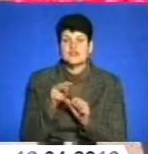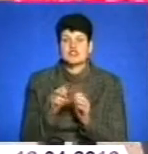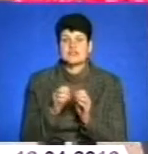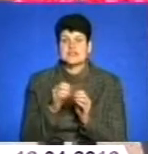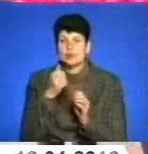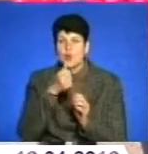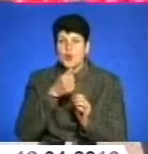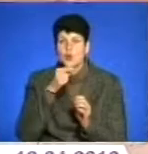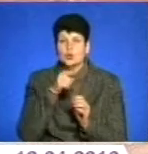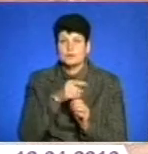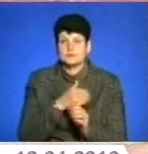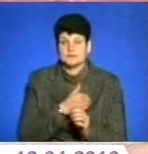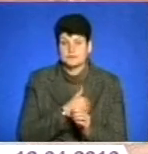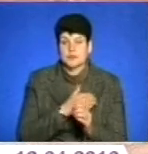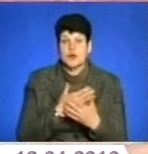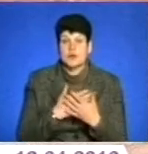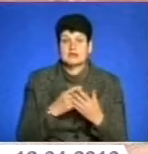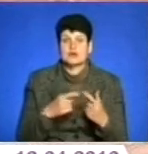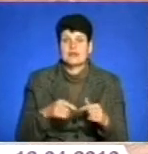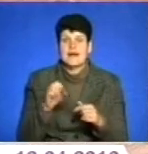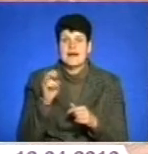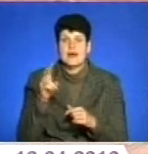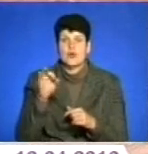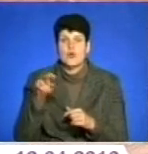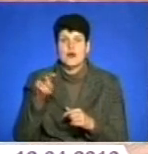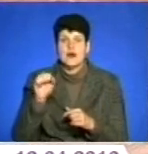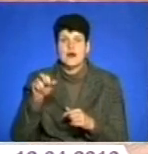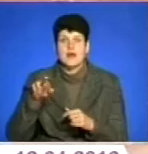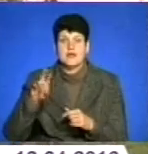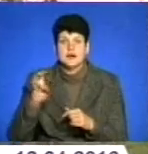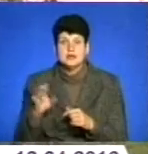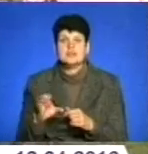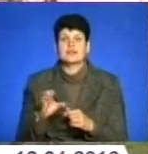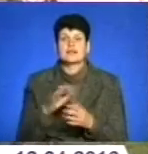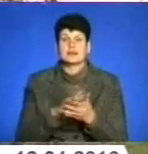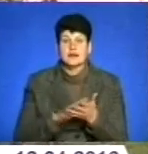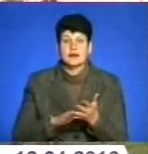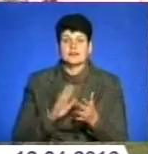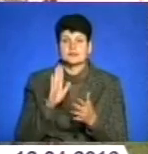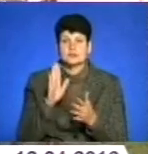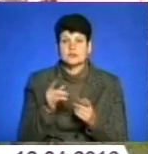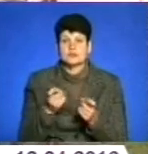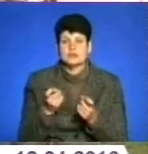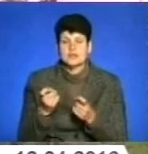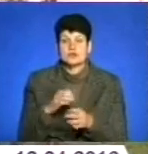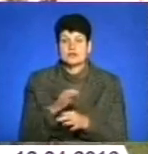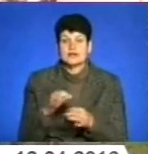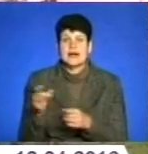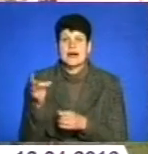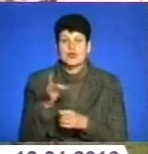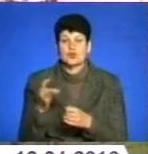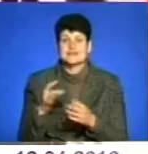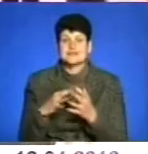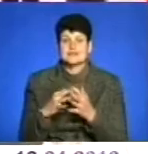року. Його ініціатор – громадська організація «Екоальянс». І далі, каже Олександр Філь, залучити до проєкту і районі, зокрема,